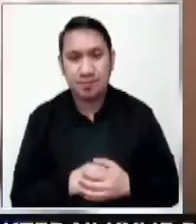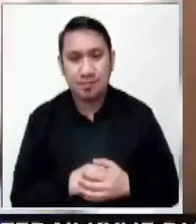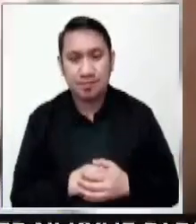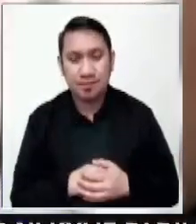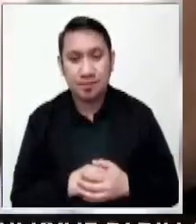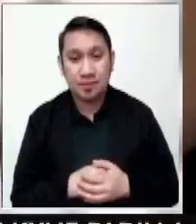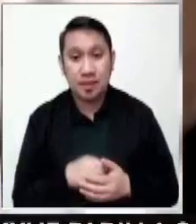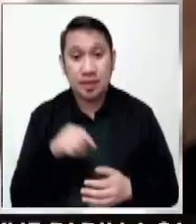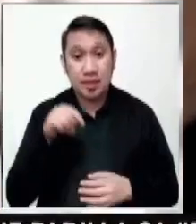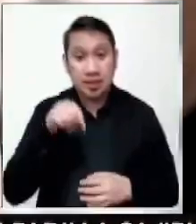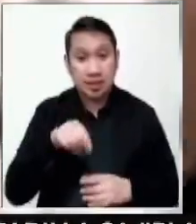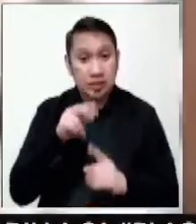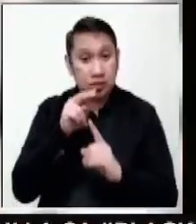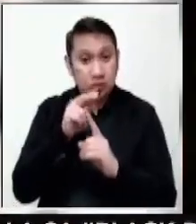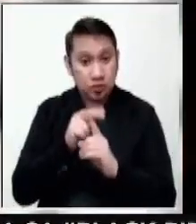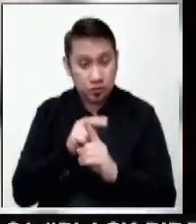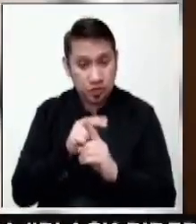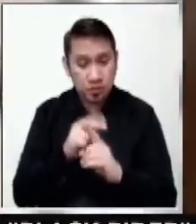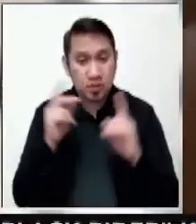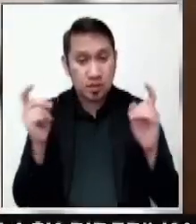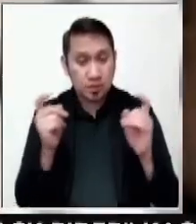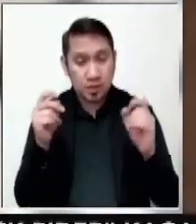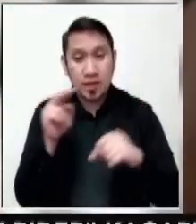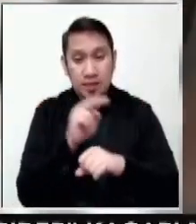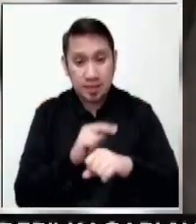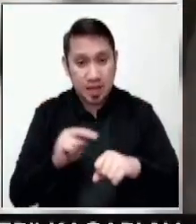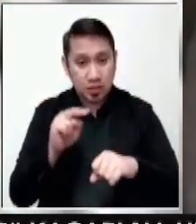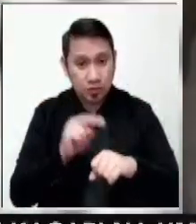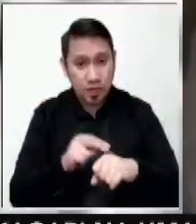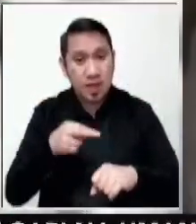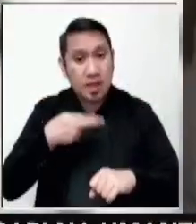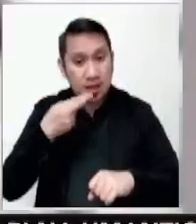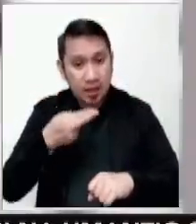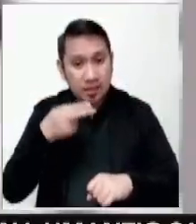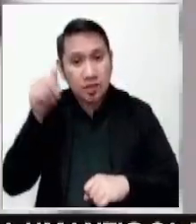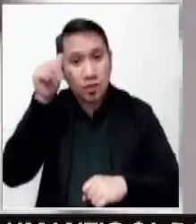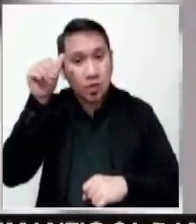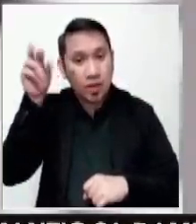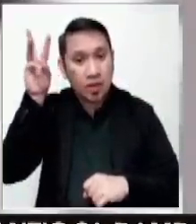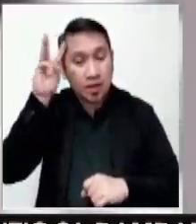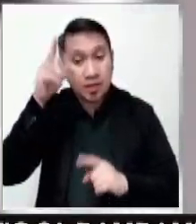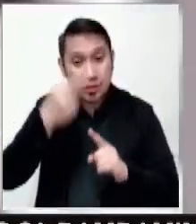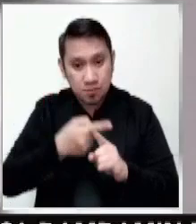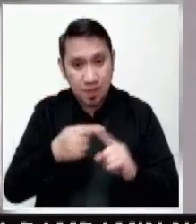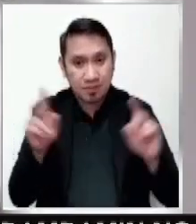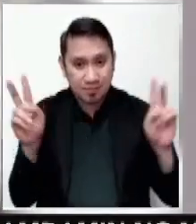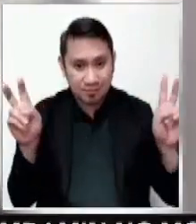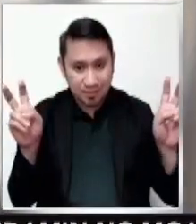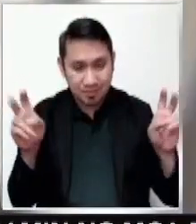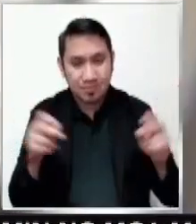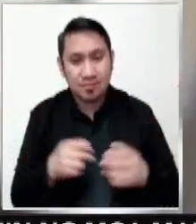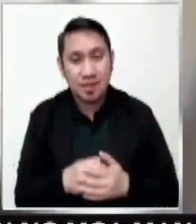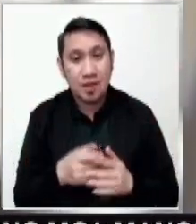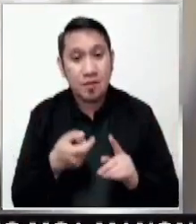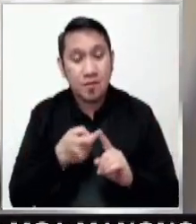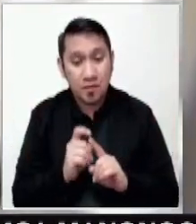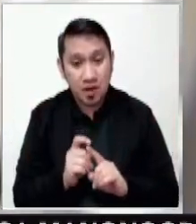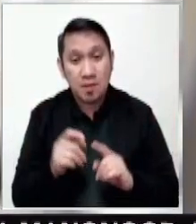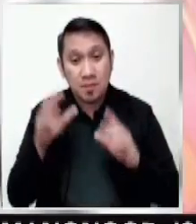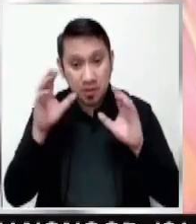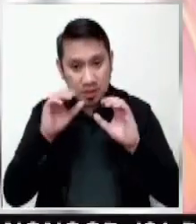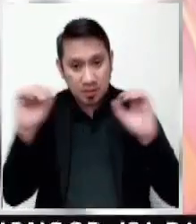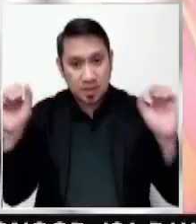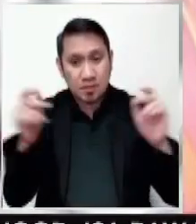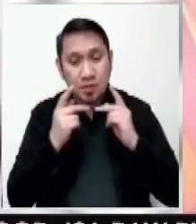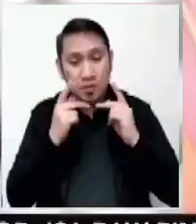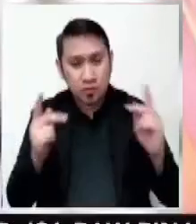ipinagdiriwang ng bansa ang national rice awareness month alin sunod sa presidential proclamation 524 para makamit ang rice self-sufficiency